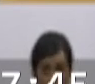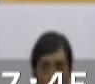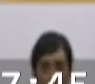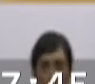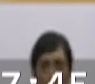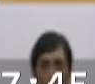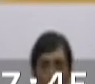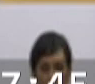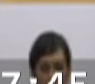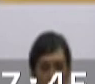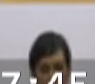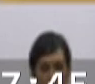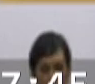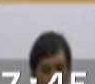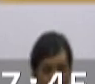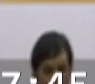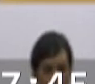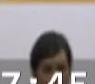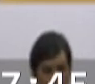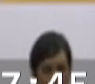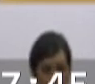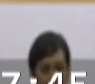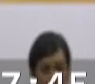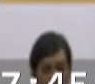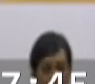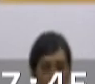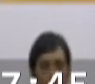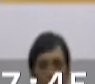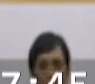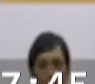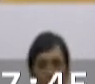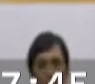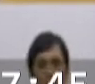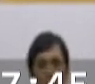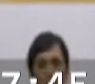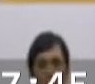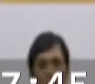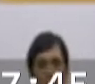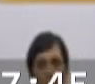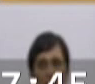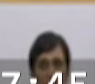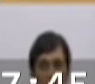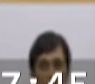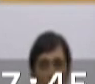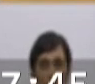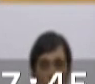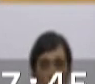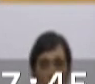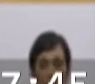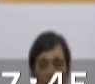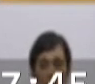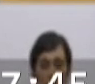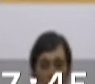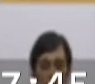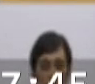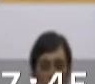რომელსაც ჩვენ ვწერენ ამ საკითხთან დაკავშირებით. Ასევე ერთ-ერთ უკვე შეირჩა